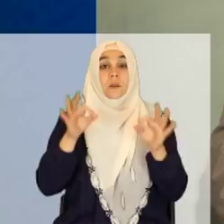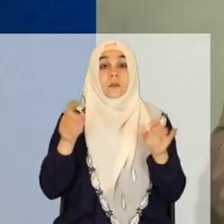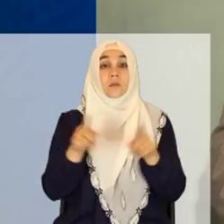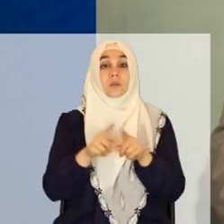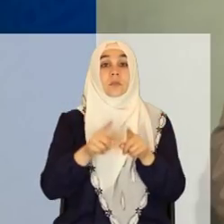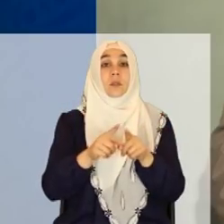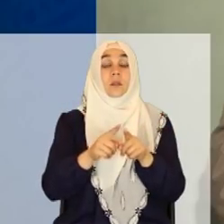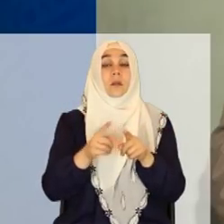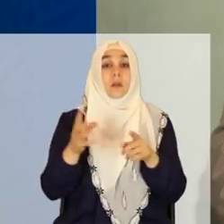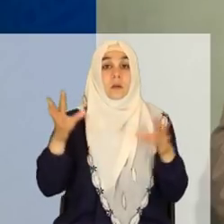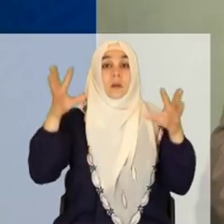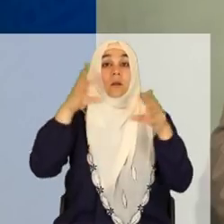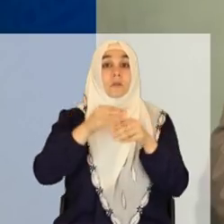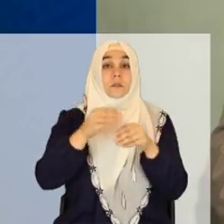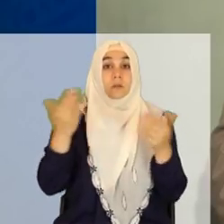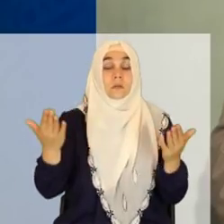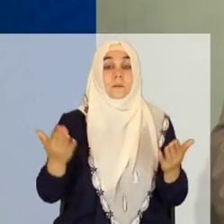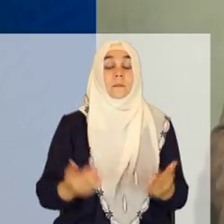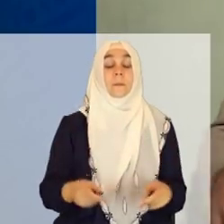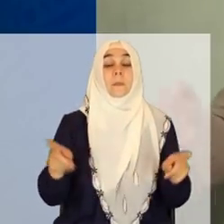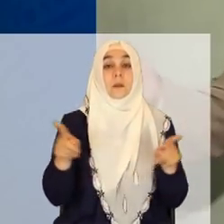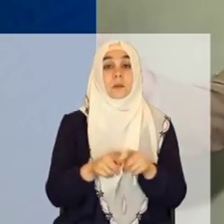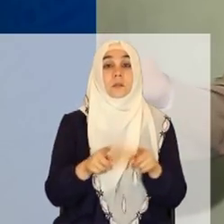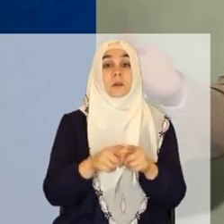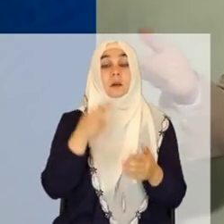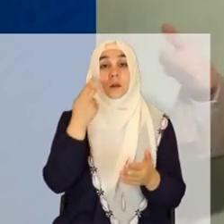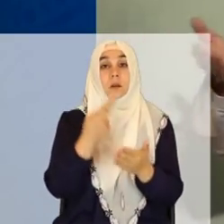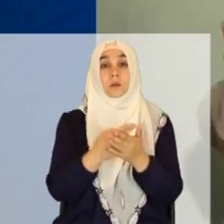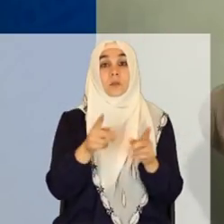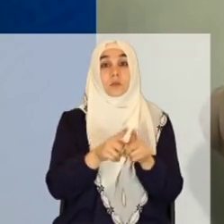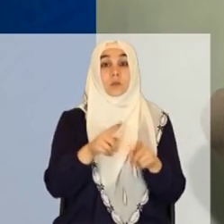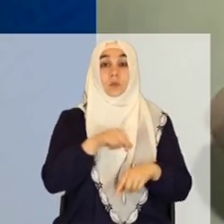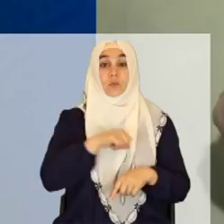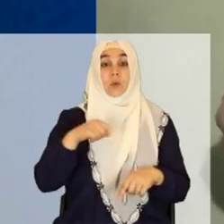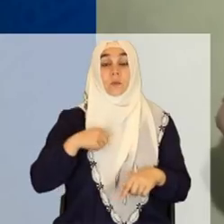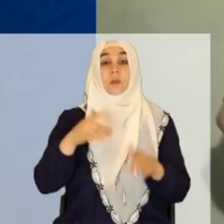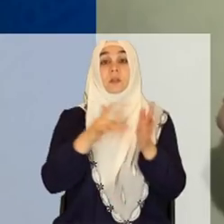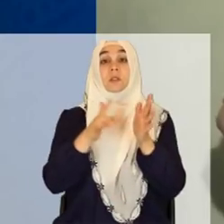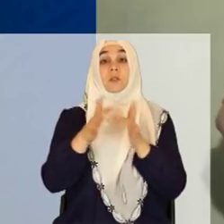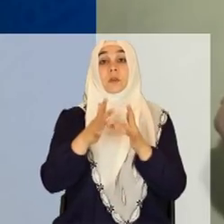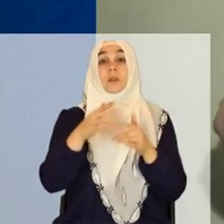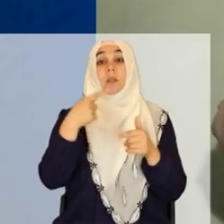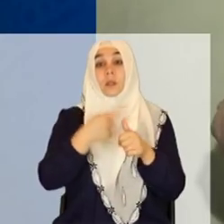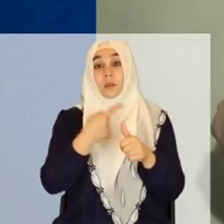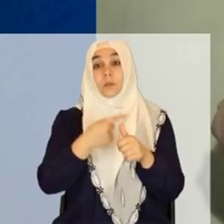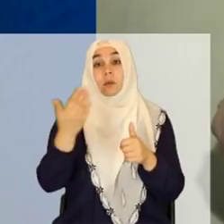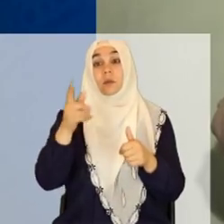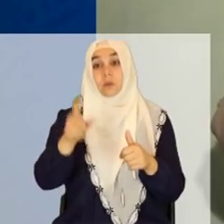e'tiqodimizni ajralmas bir qismi hisoblanadi. Shuning uchun mana qaralaring o'zimiz Iso degan bolalar nihoyatda